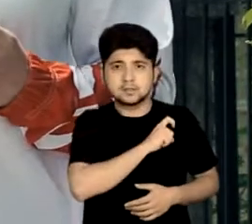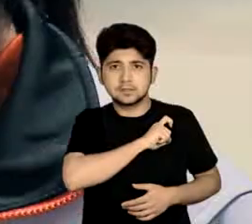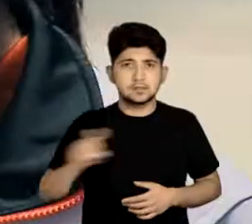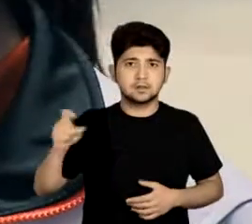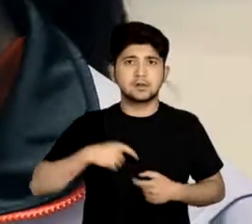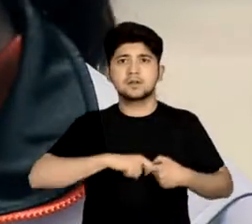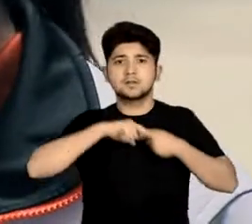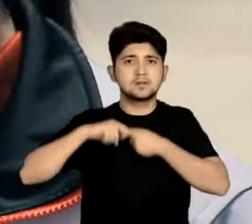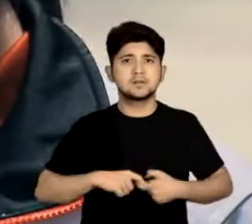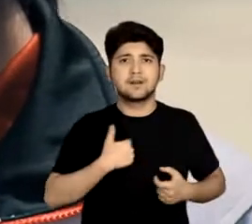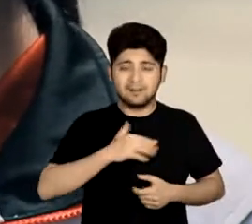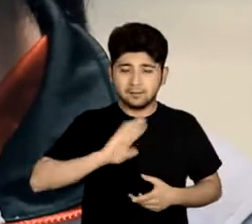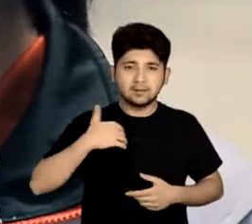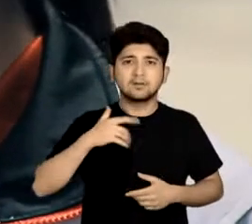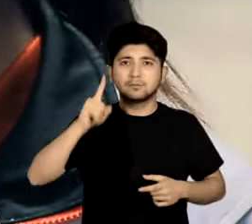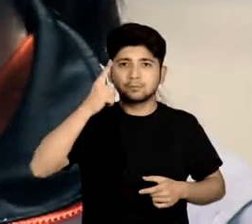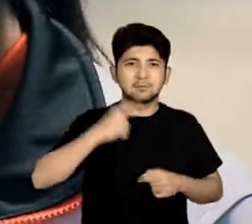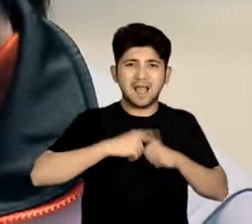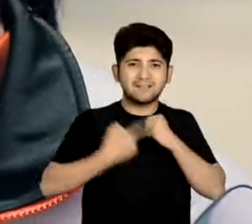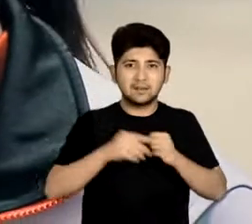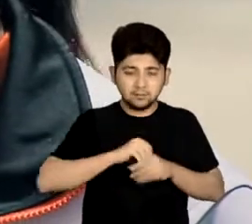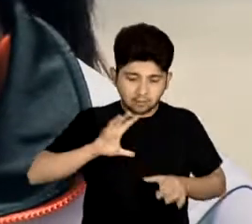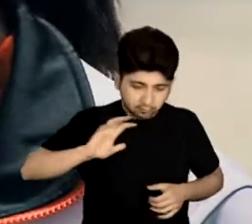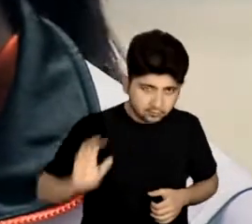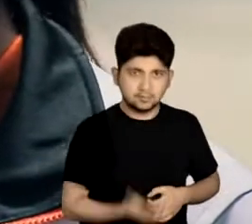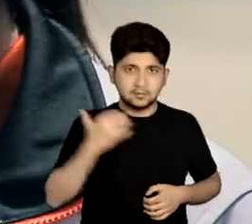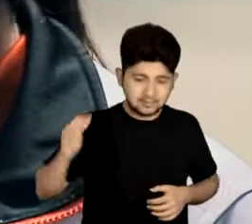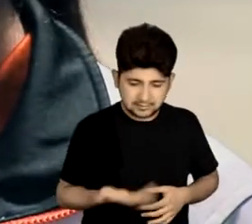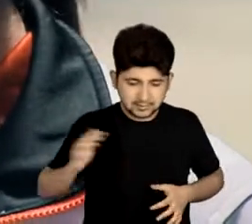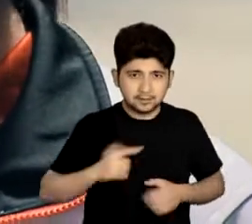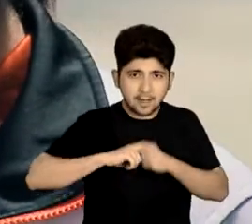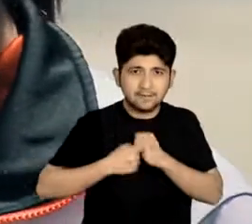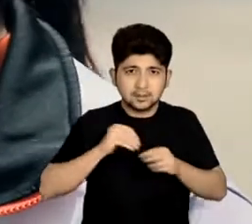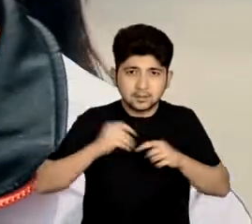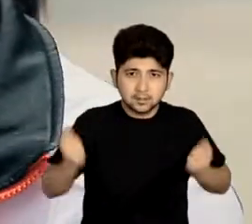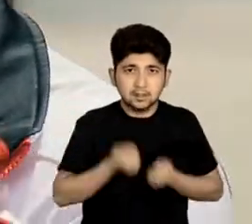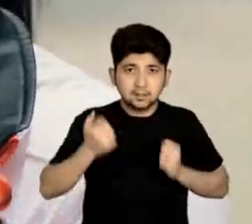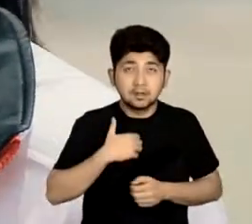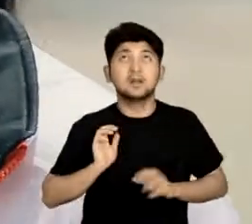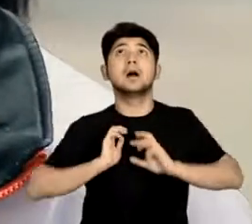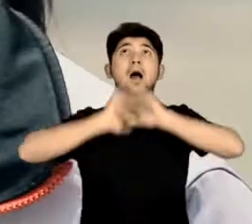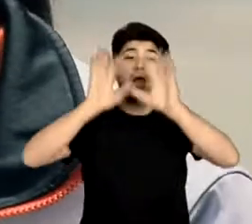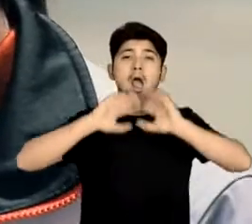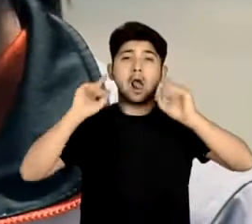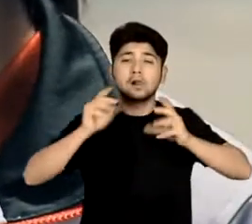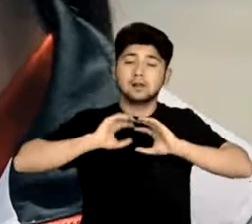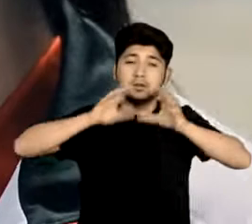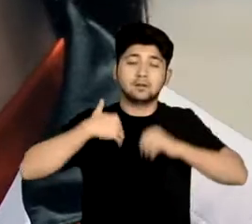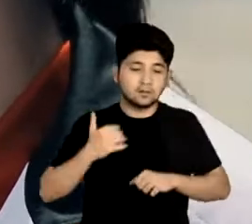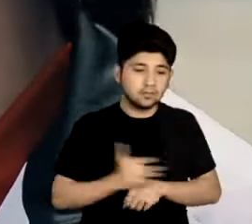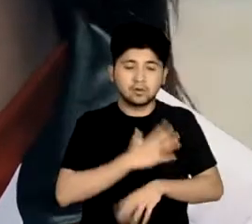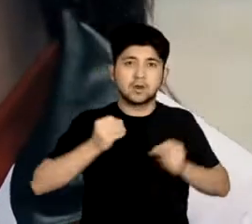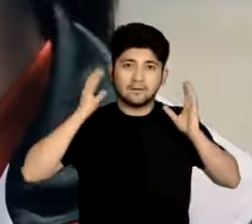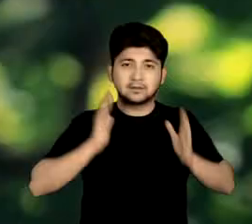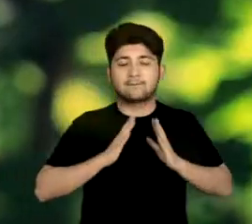diyordum. Bir hafta gittim sahada yani yerden top almaya çalıştım. Topu potaya yetiştirmeye çalıştım. Bambaşka